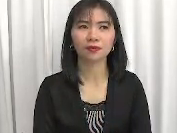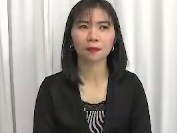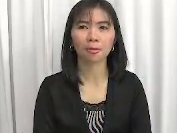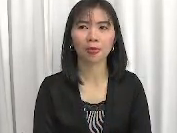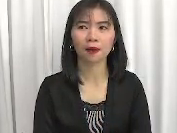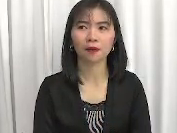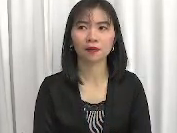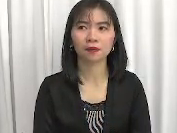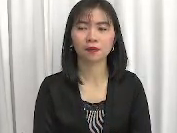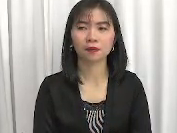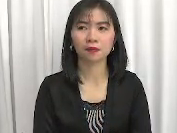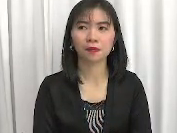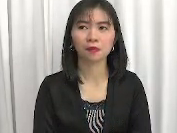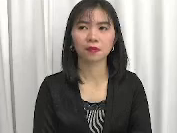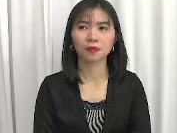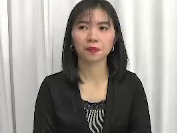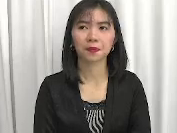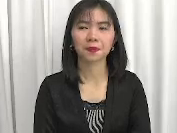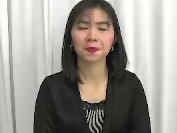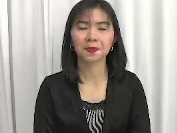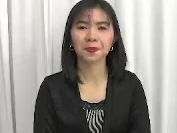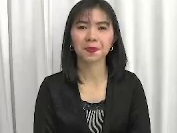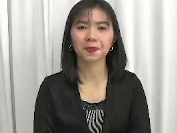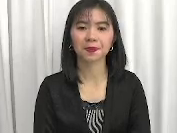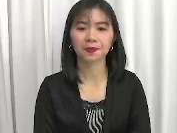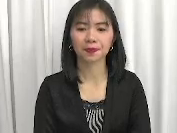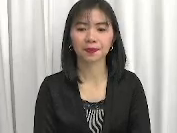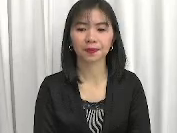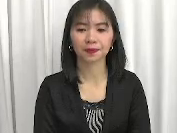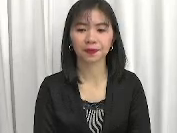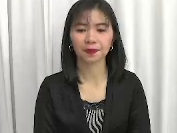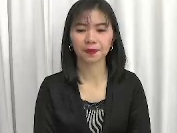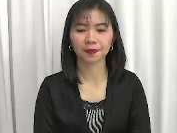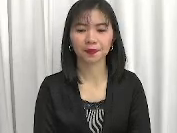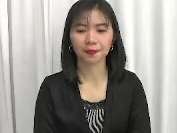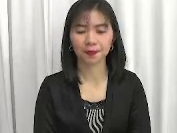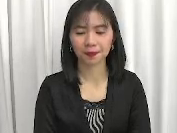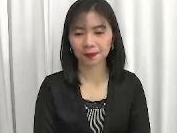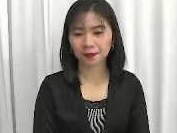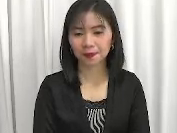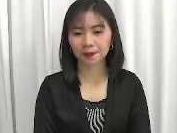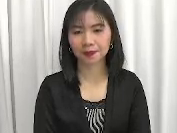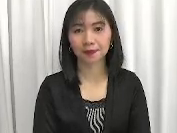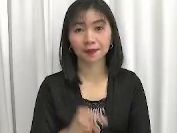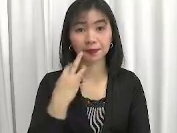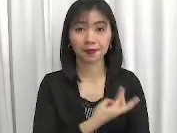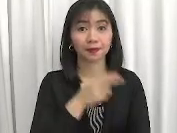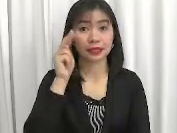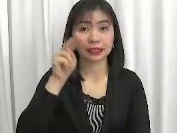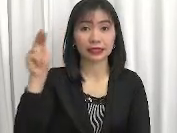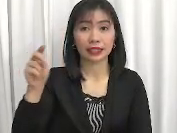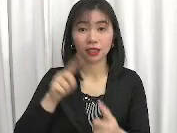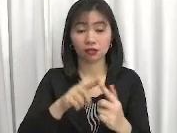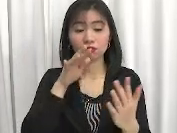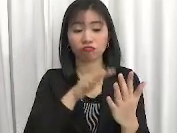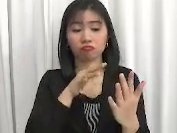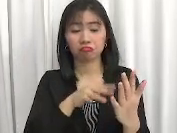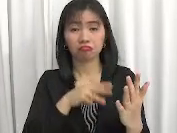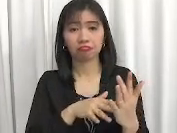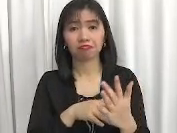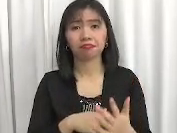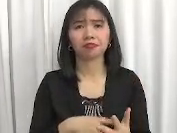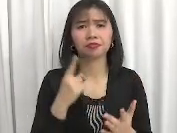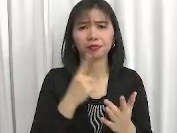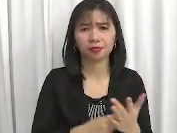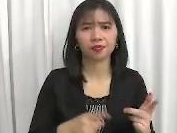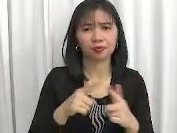Shoot na, shoot na yan. Amen. Yes. Okay. Kaya napaka pag-aralan natin, no? Pag-aralan natin para lalo